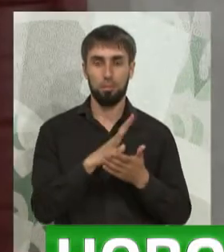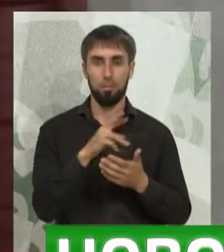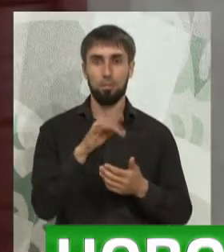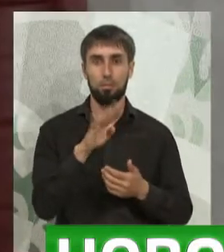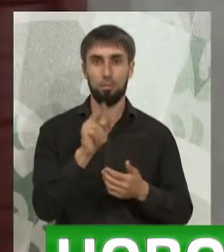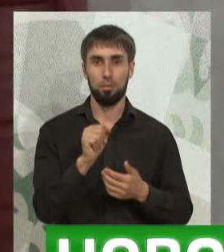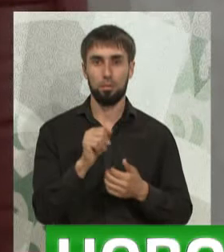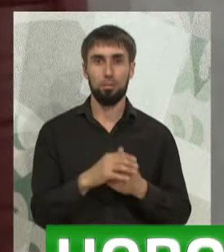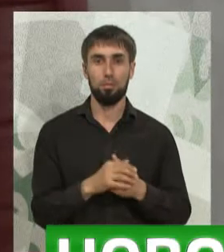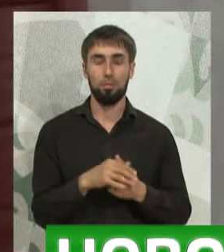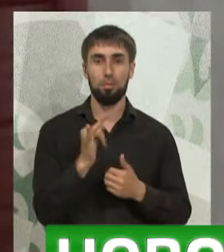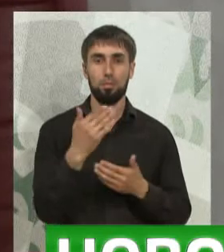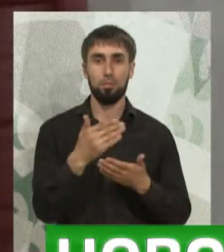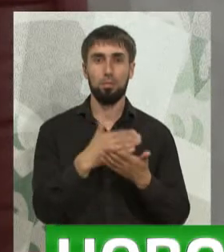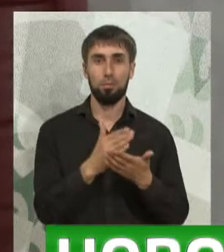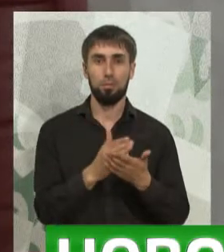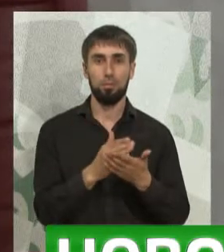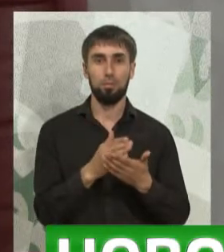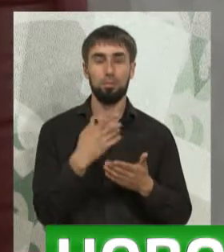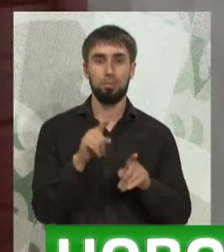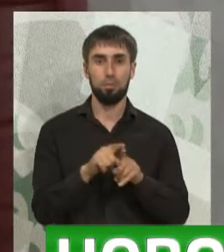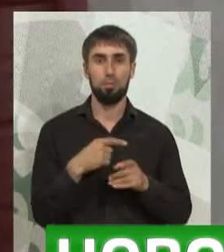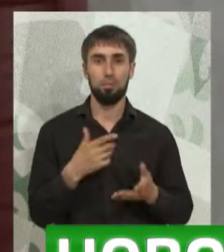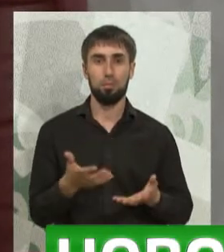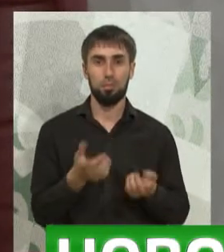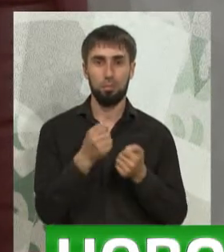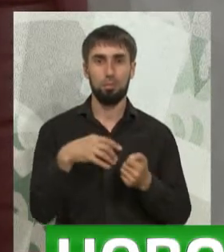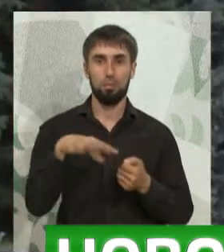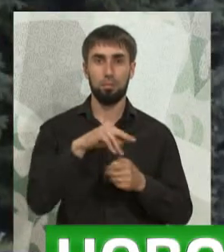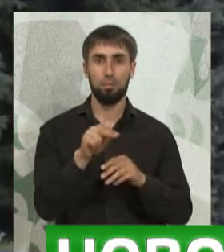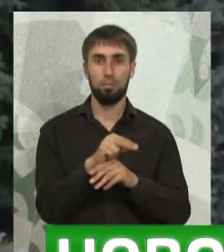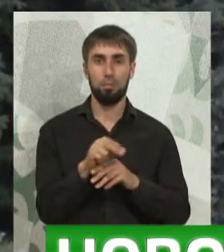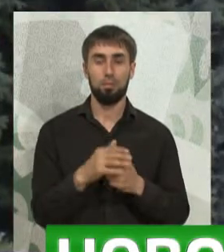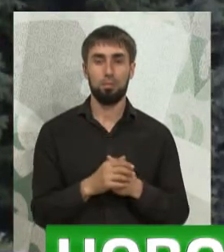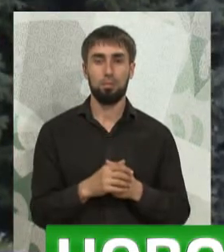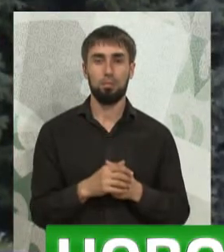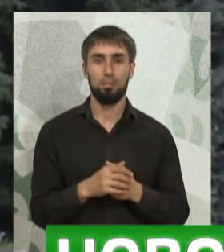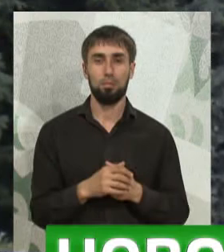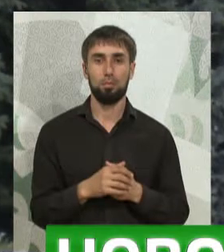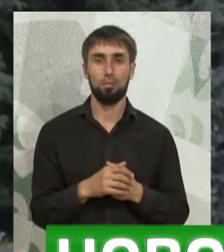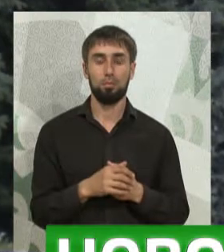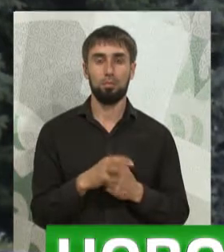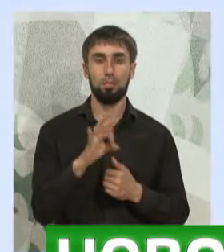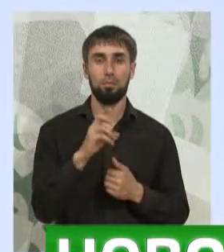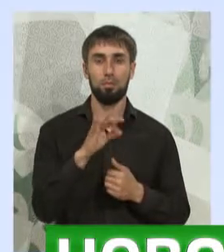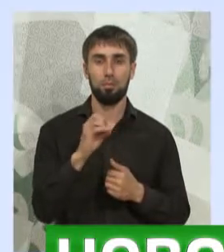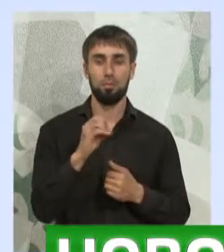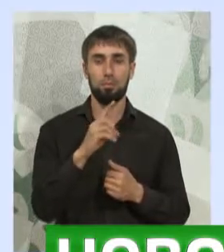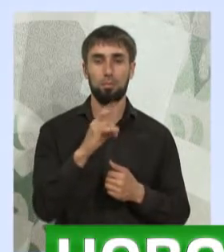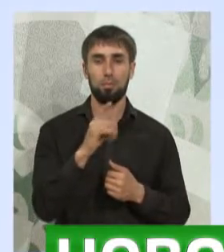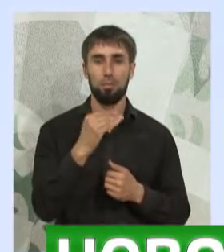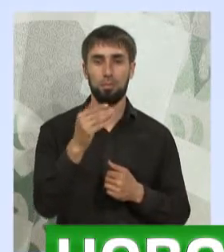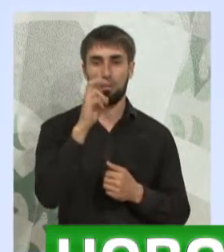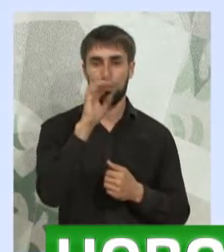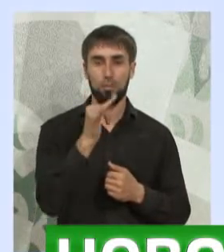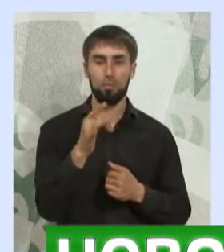тоже как бы я поддержу эти поправки. Особое значение для любых государств, в том числе и